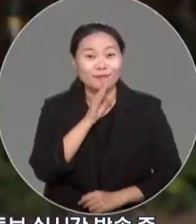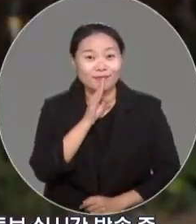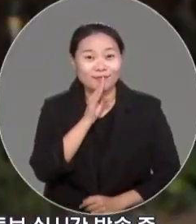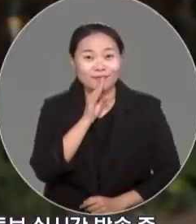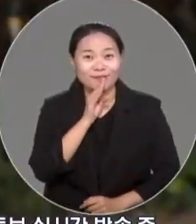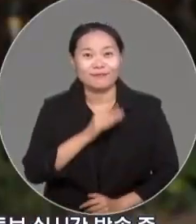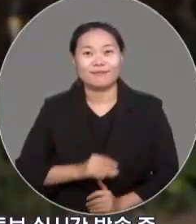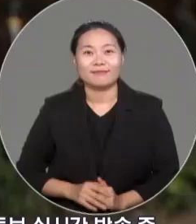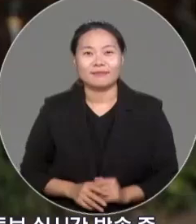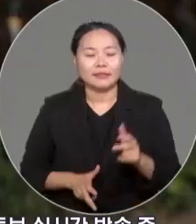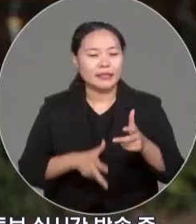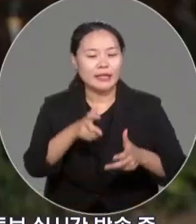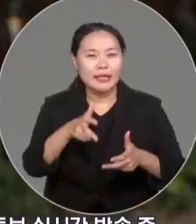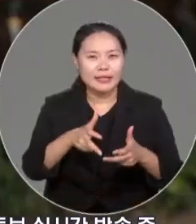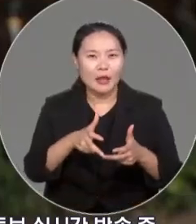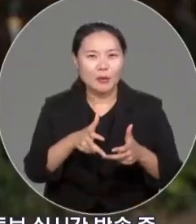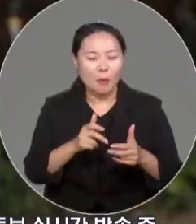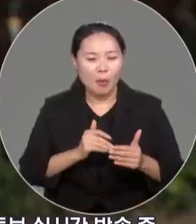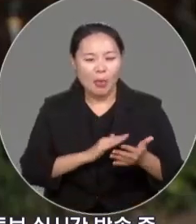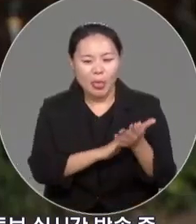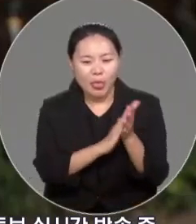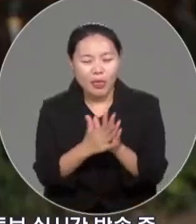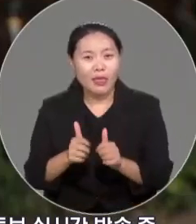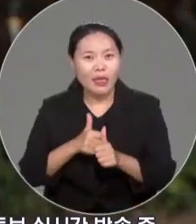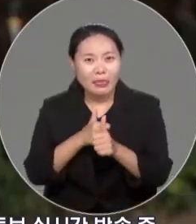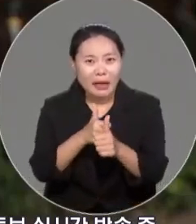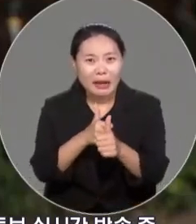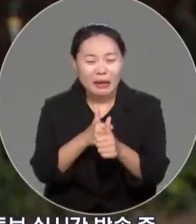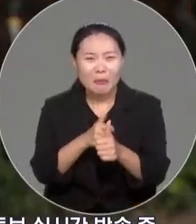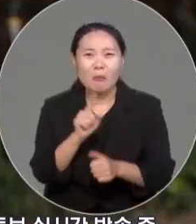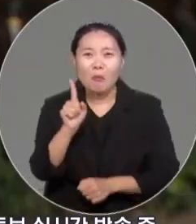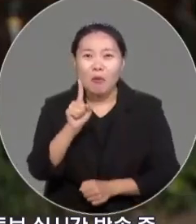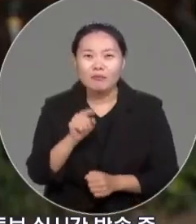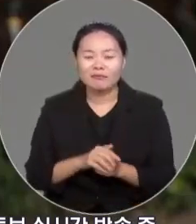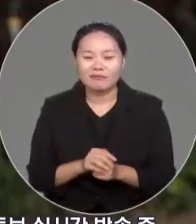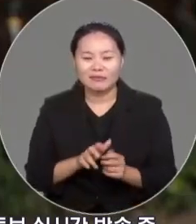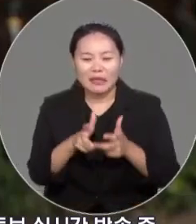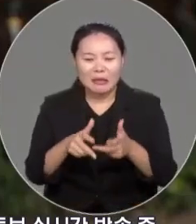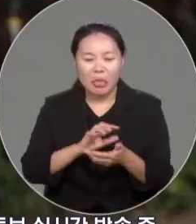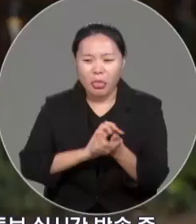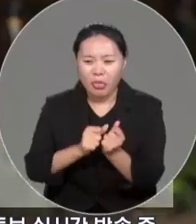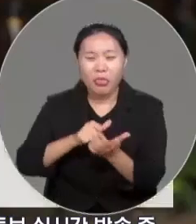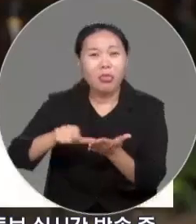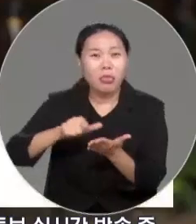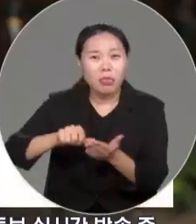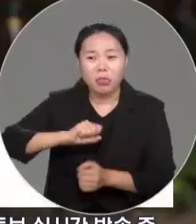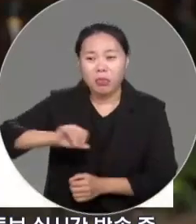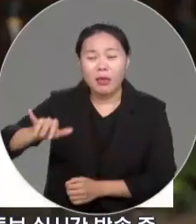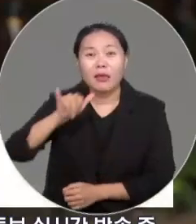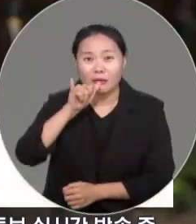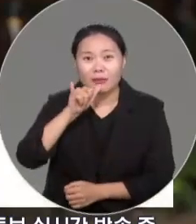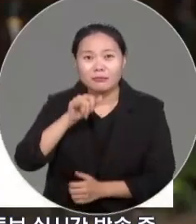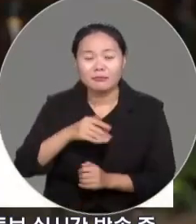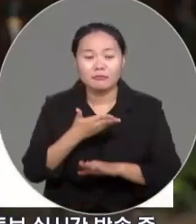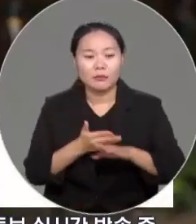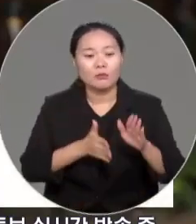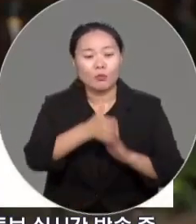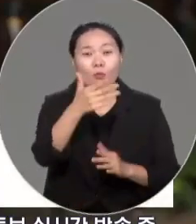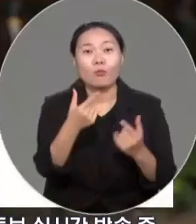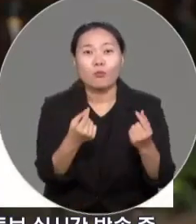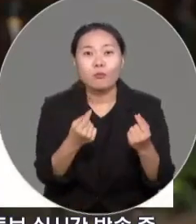산업도시잖아요. 그래서 네. 산업화에 따른 산물들이 있습니다. 바로 산업 폐기물들인데 다른